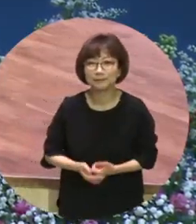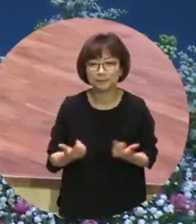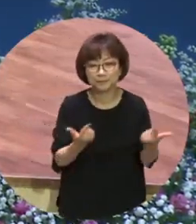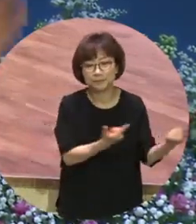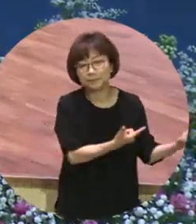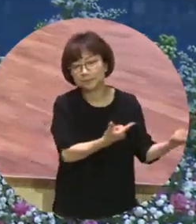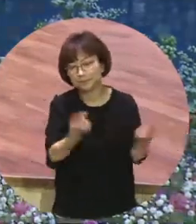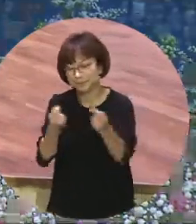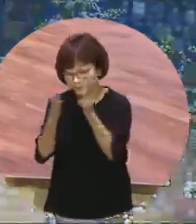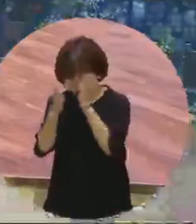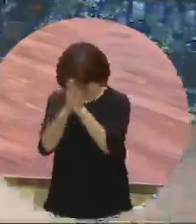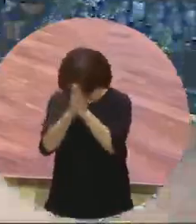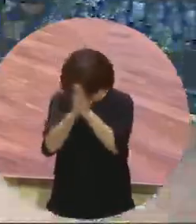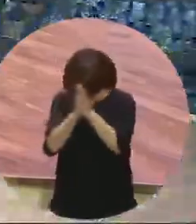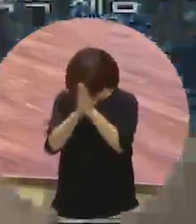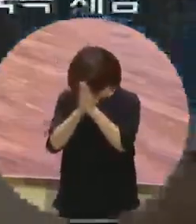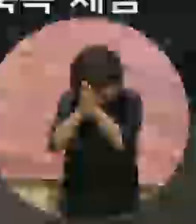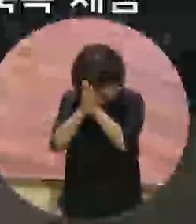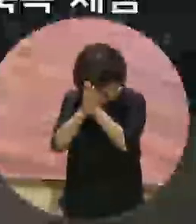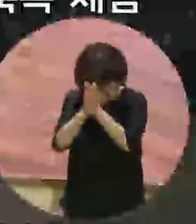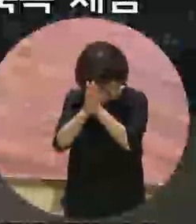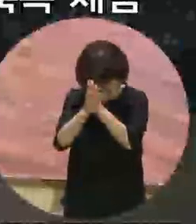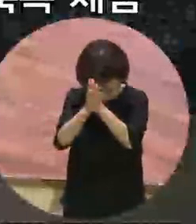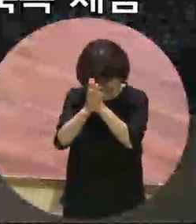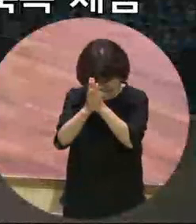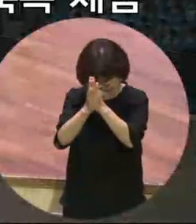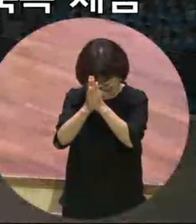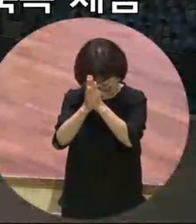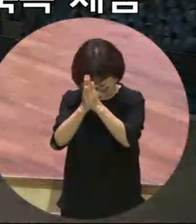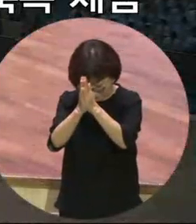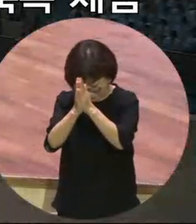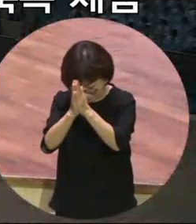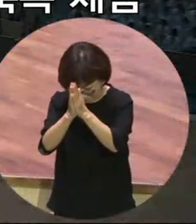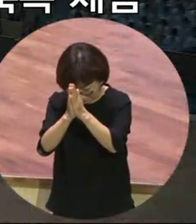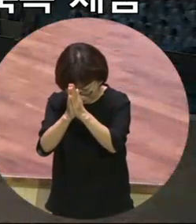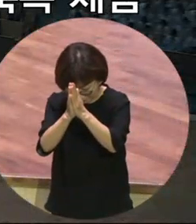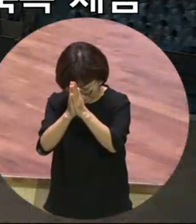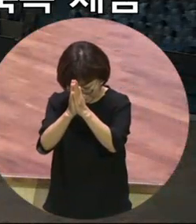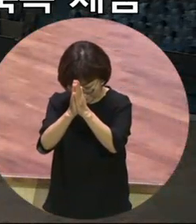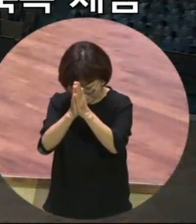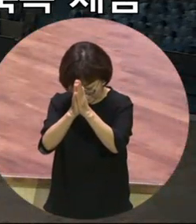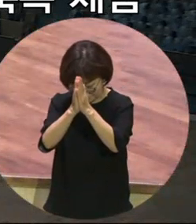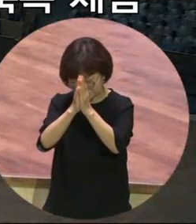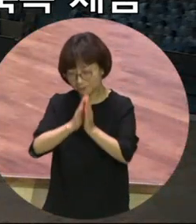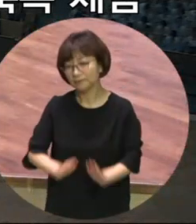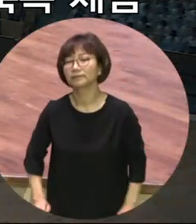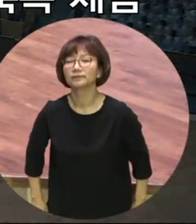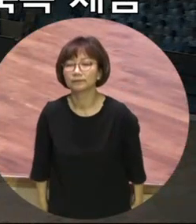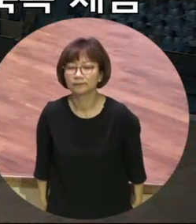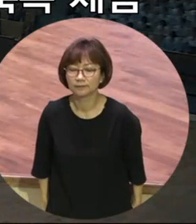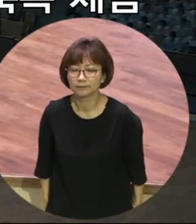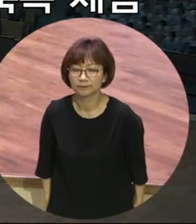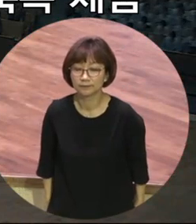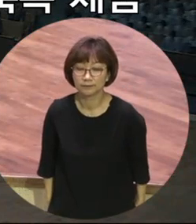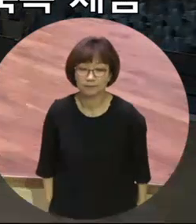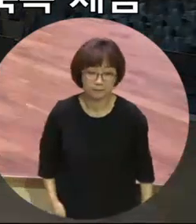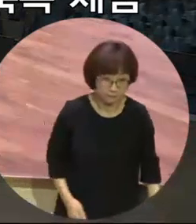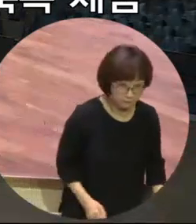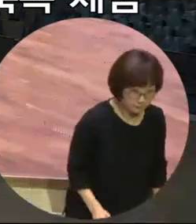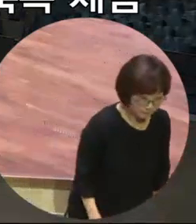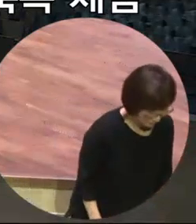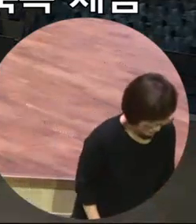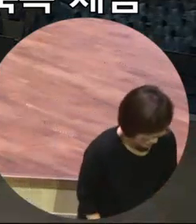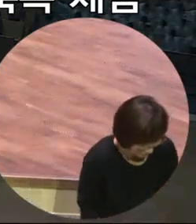한번 외쳐 기도하겠습니다. 주여! 아버지 하나님, 우리 모든 영계의 순간 본당 시대를